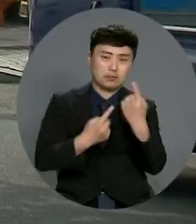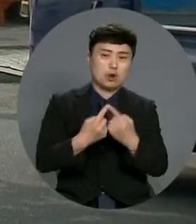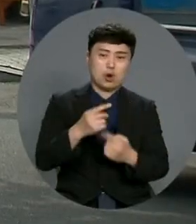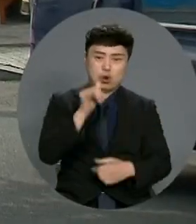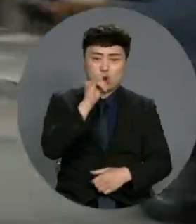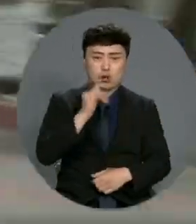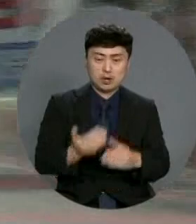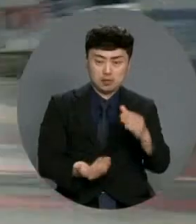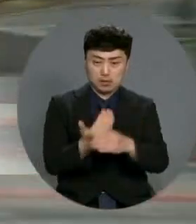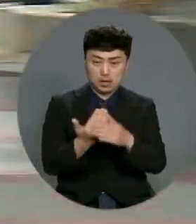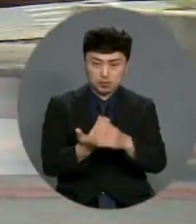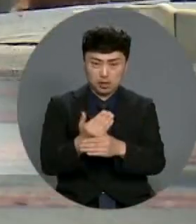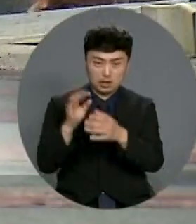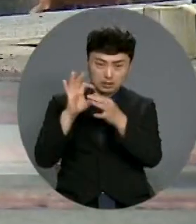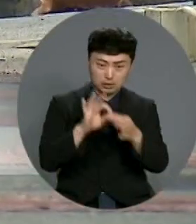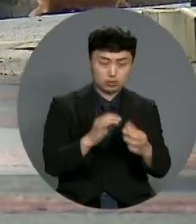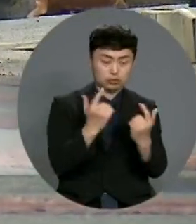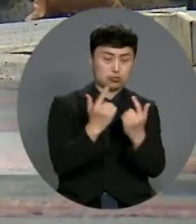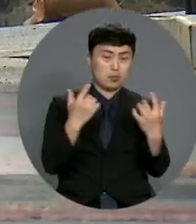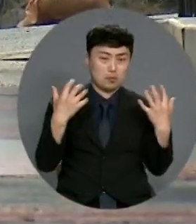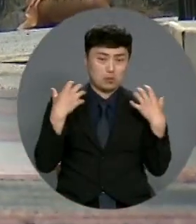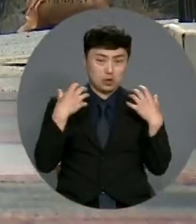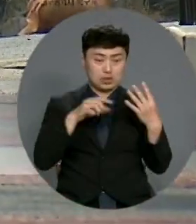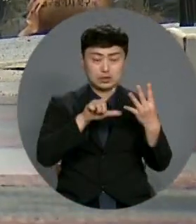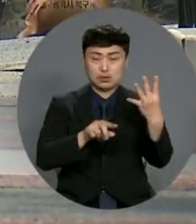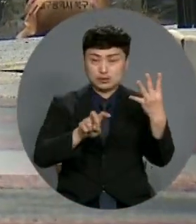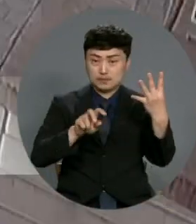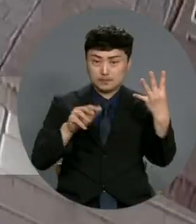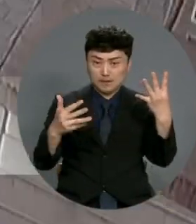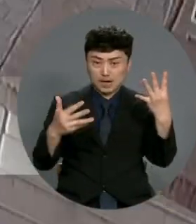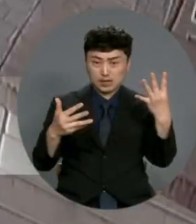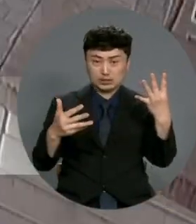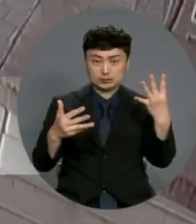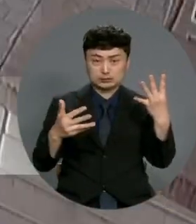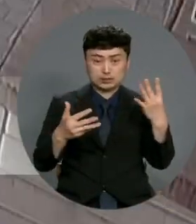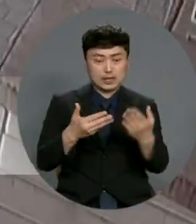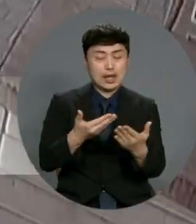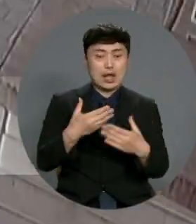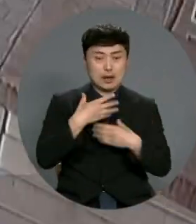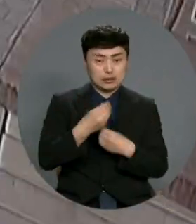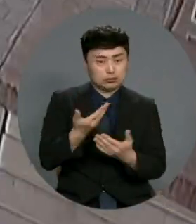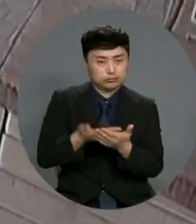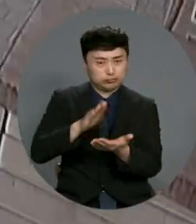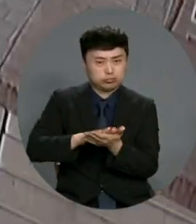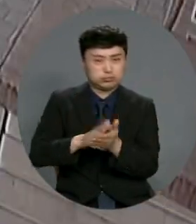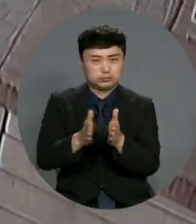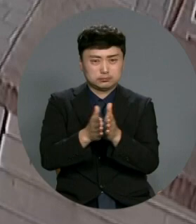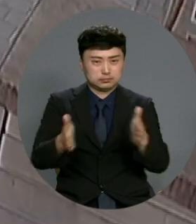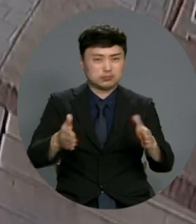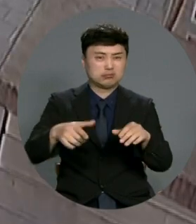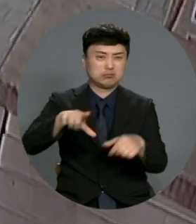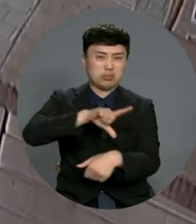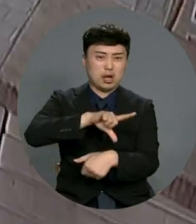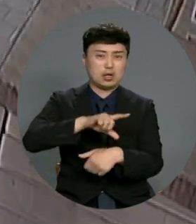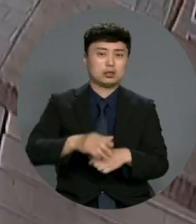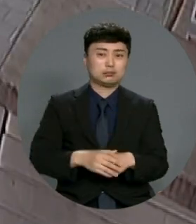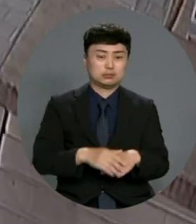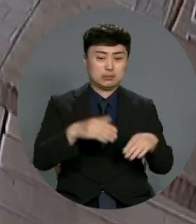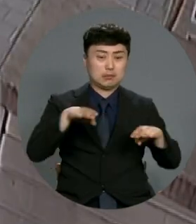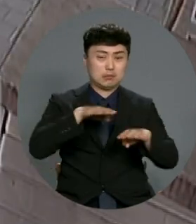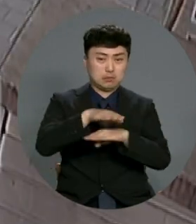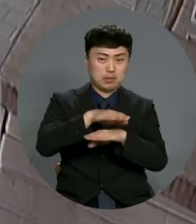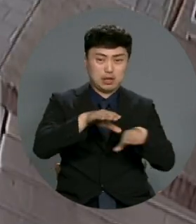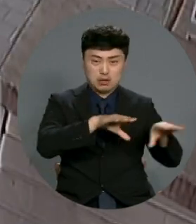사고가 잇따르는 가운데 대구 북구청은 지난달 28일 뒤늦게 안전조치에 나섰습니다. 차량 통행을